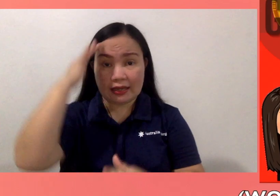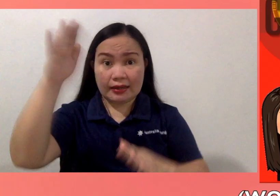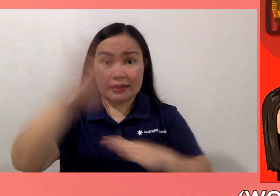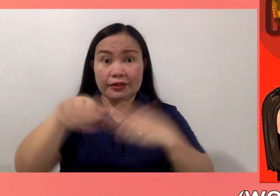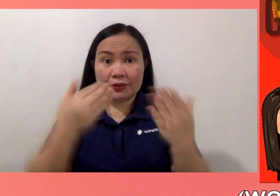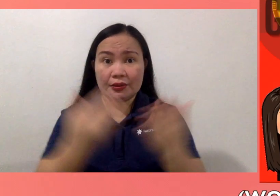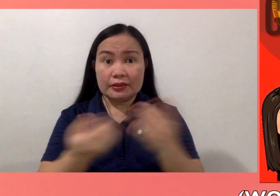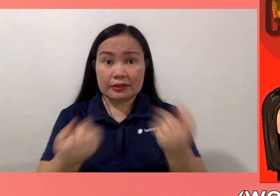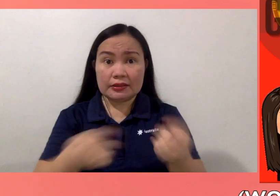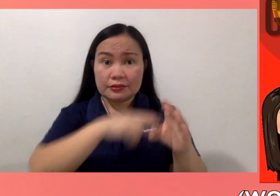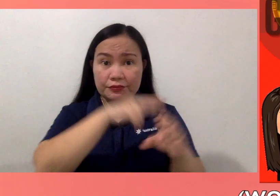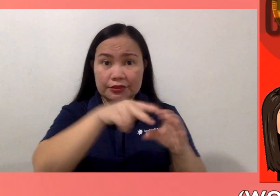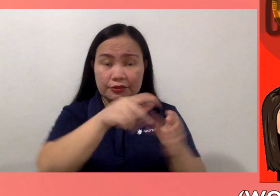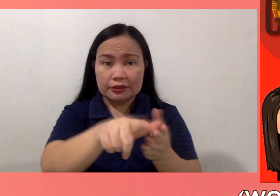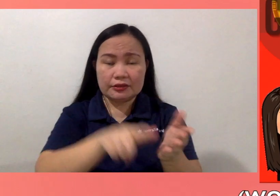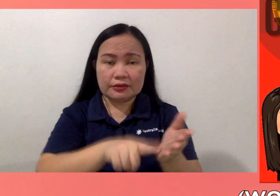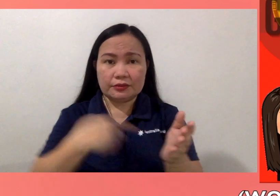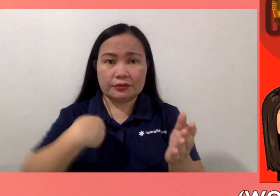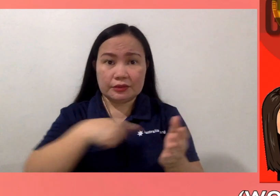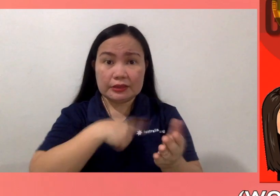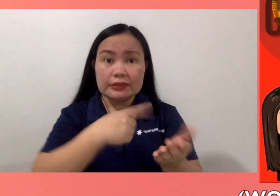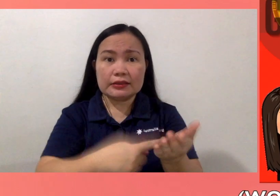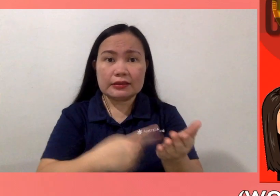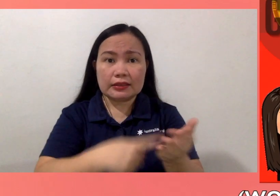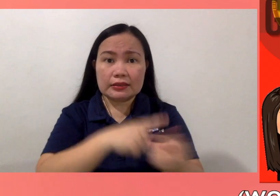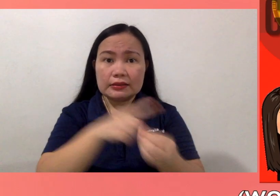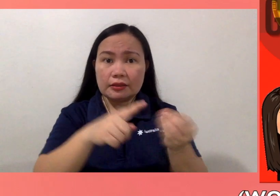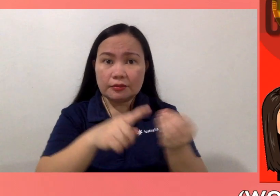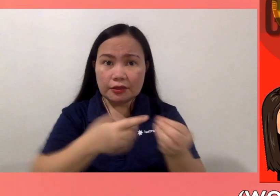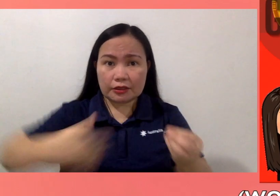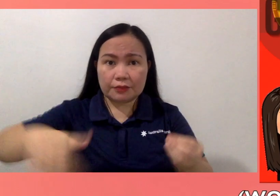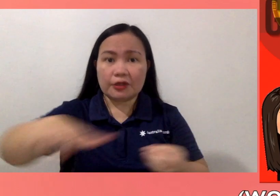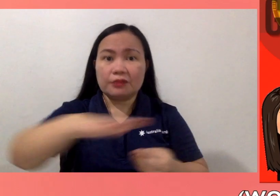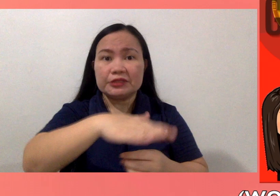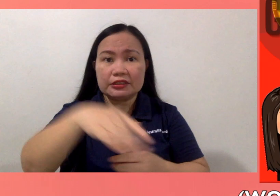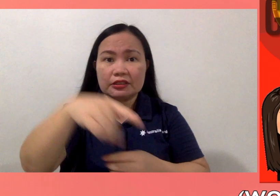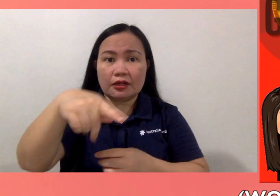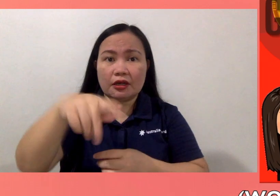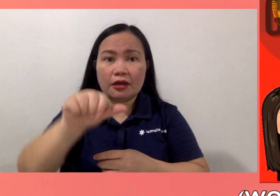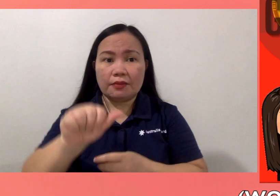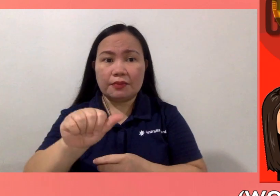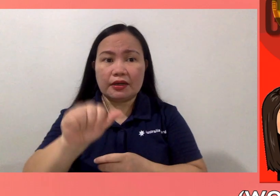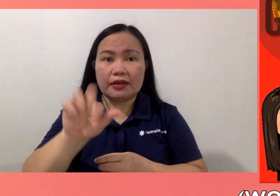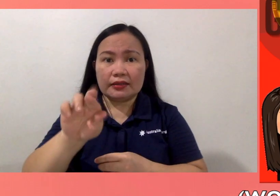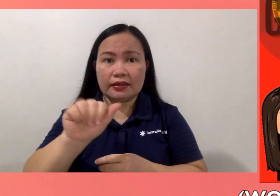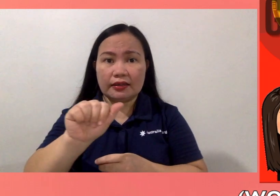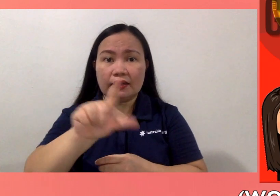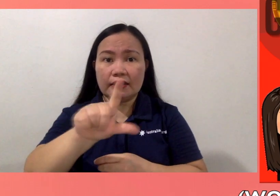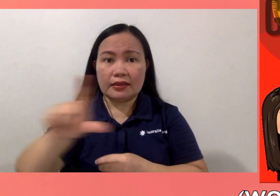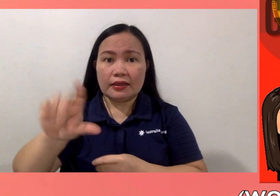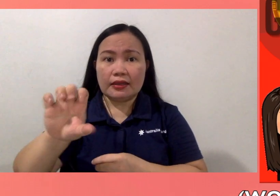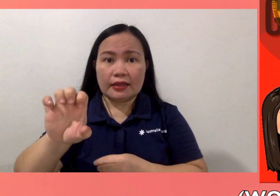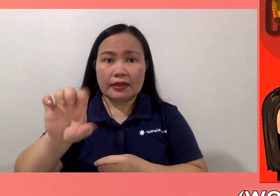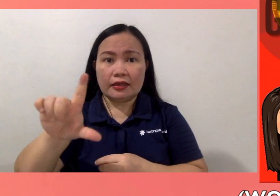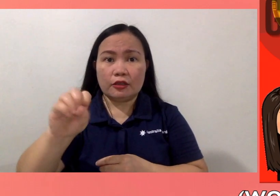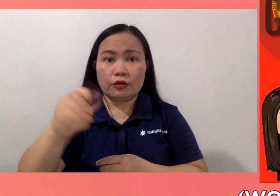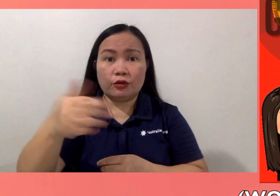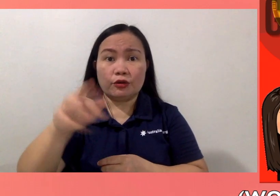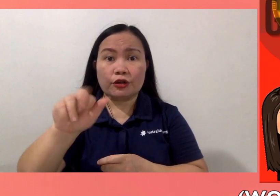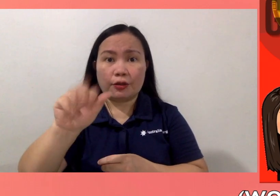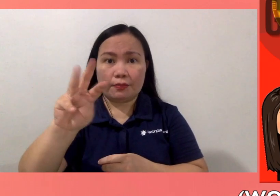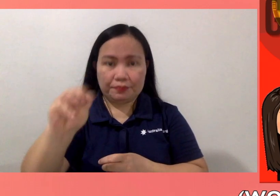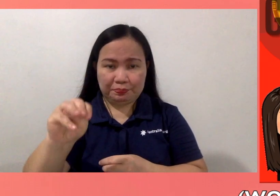Hello mga kawamats, in this video lesson, we will discuss about the properties of parallelogram. So alam natin na